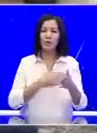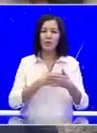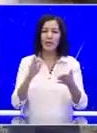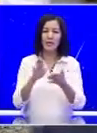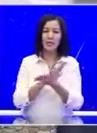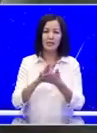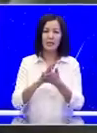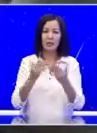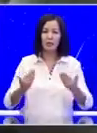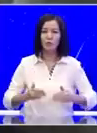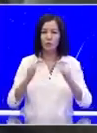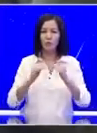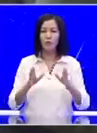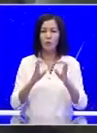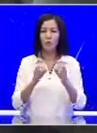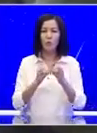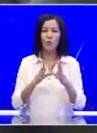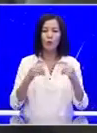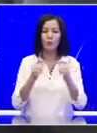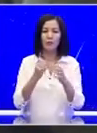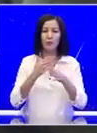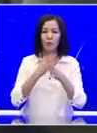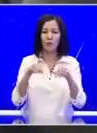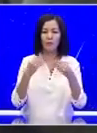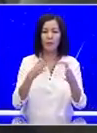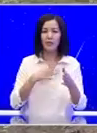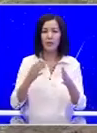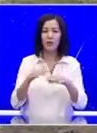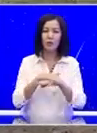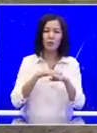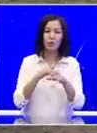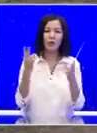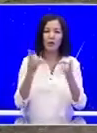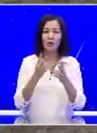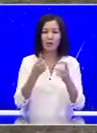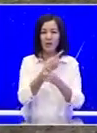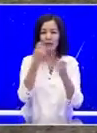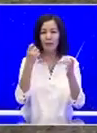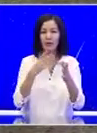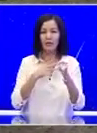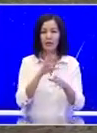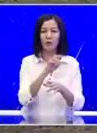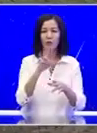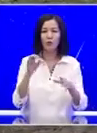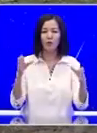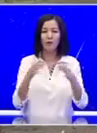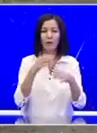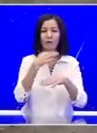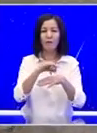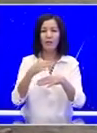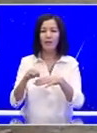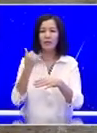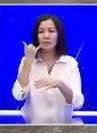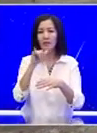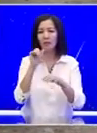аудандағы тұрмысы төмен 10-ға жуық жанұяға азық-түлік апарды. Олар тұрғындарға көмек қажет ақпаратты аудандық Нұр Отан партиясы филиалына